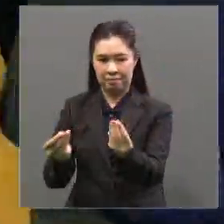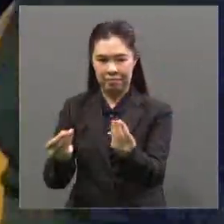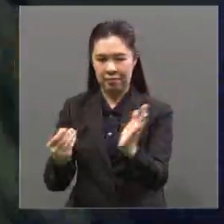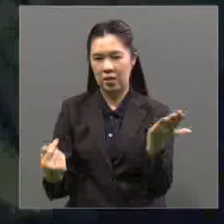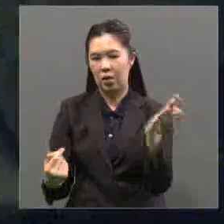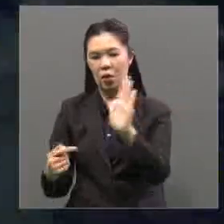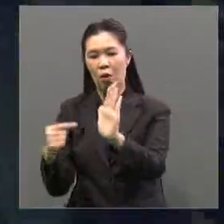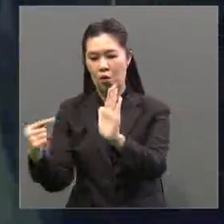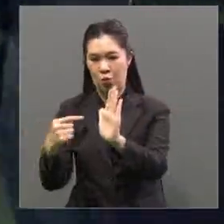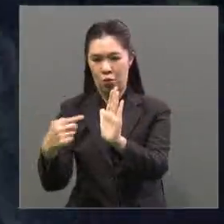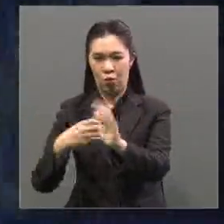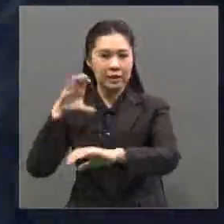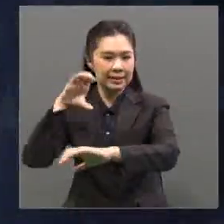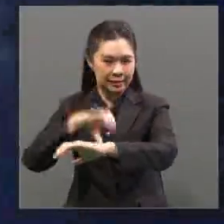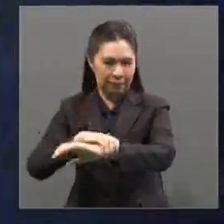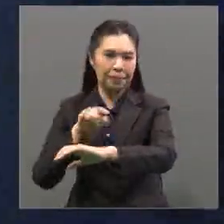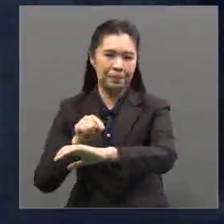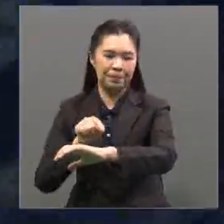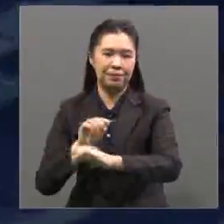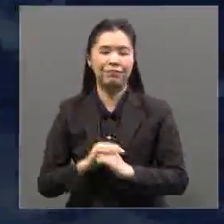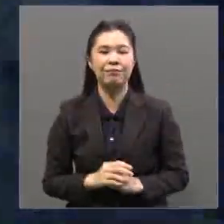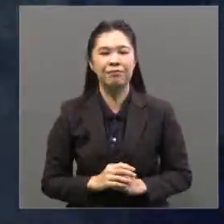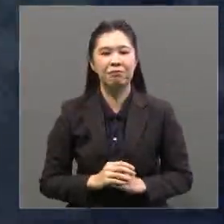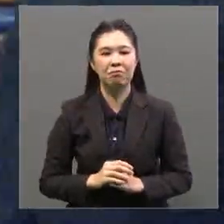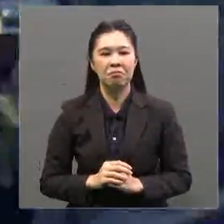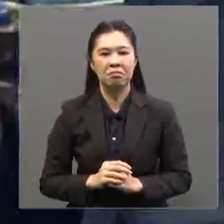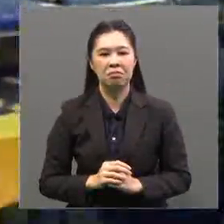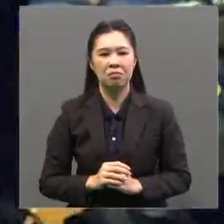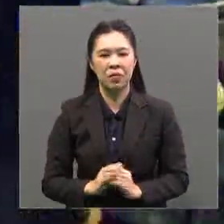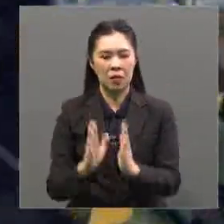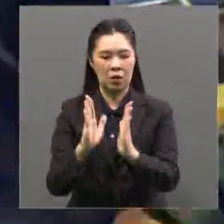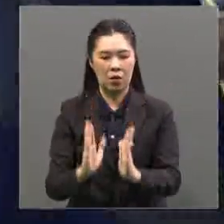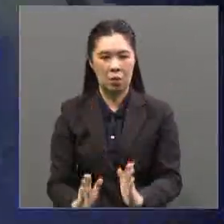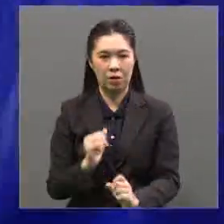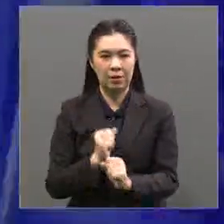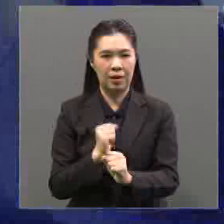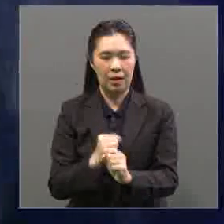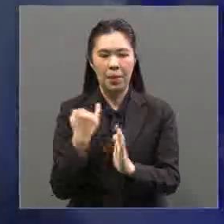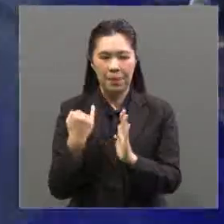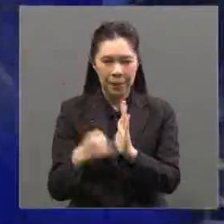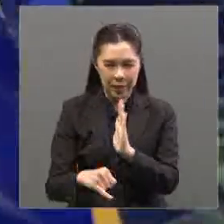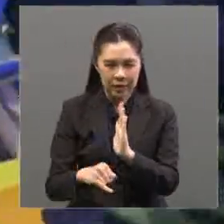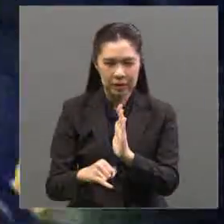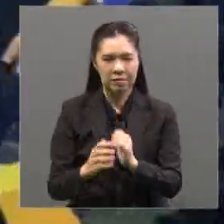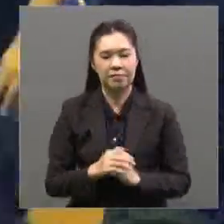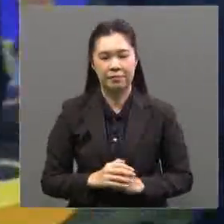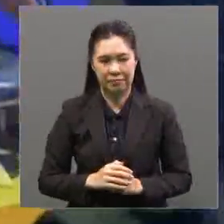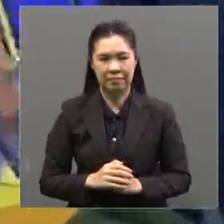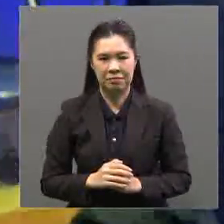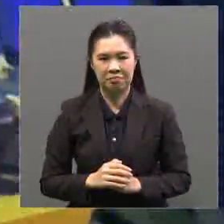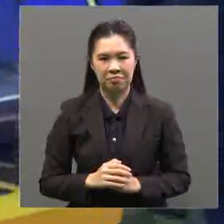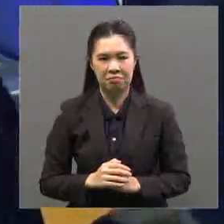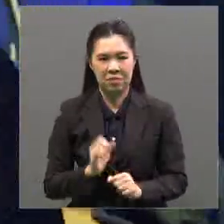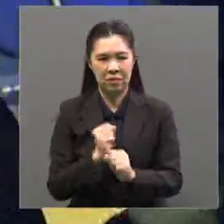าสนับสนุนให้ผู้อื่นกระทำความผิดเป็นเจ้าพนักงานปฏิบัติหน้าที่หรือละเว้นการปฏิบัติหน้าที่โดยมิชอบ